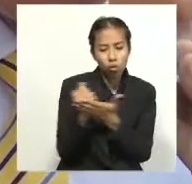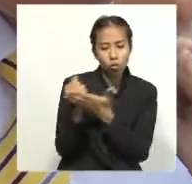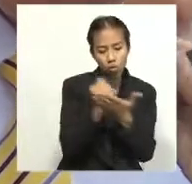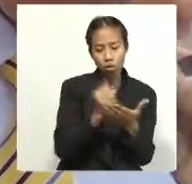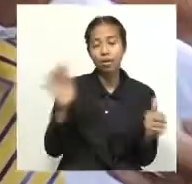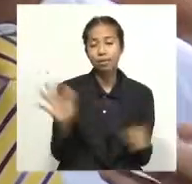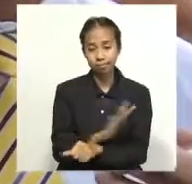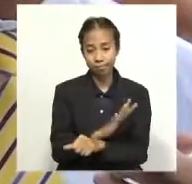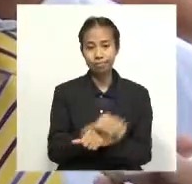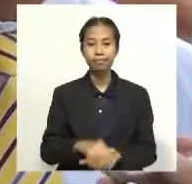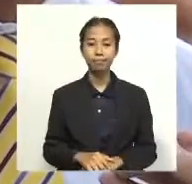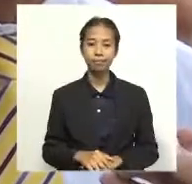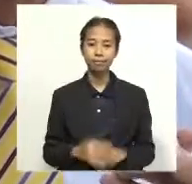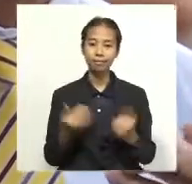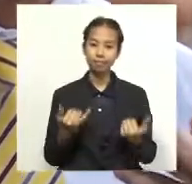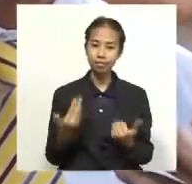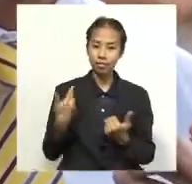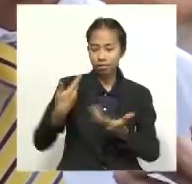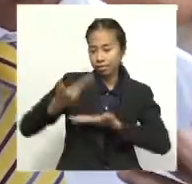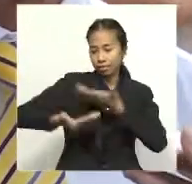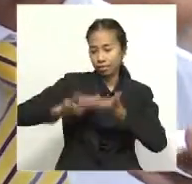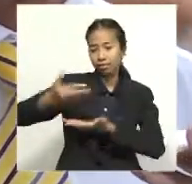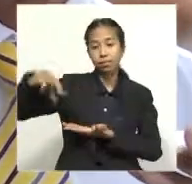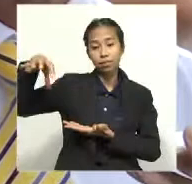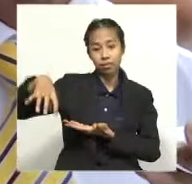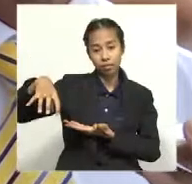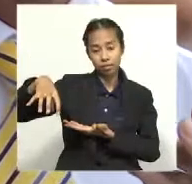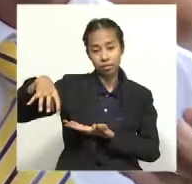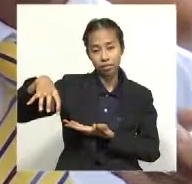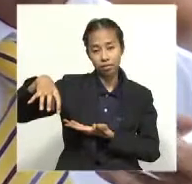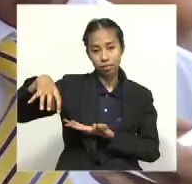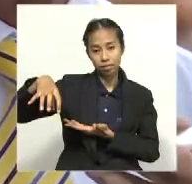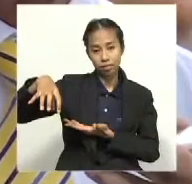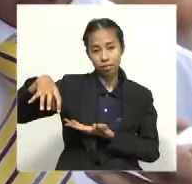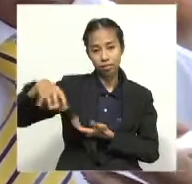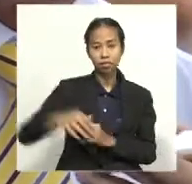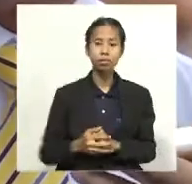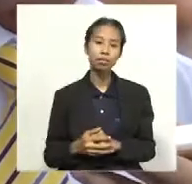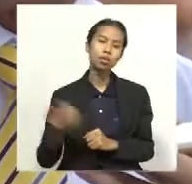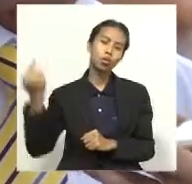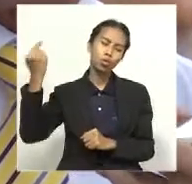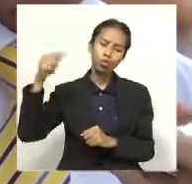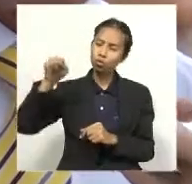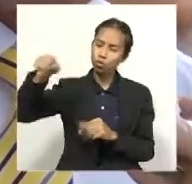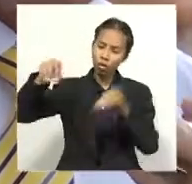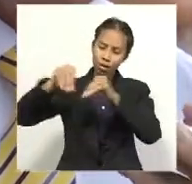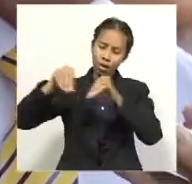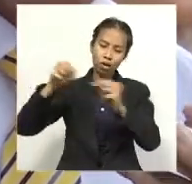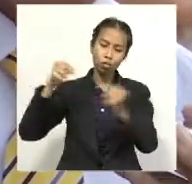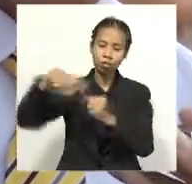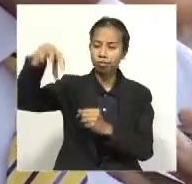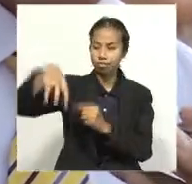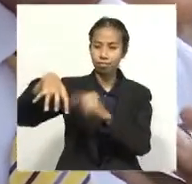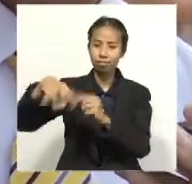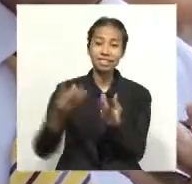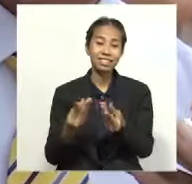เต็มที่ครับเบื้องต้นมีตลาดอยู่ที่นึงตรงกรมพัฒนาที่ดินตรงนี้เขาก็เสนอมานะ